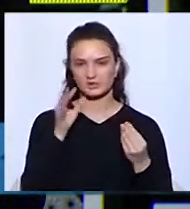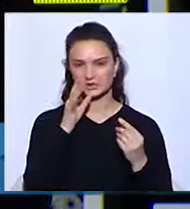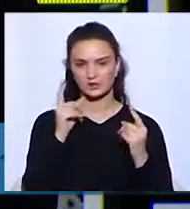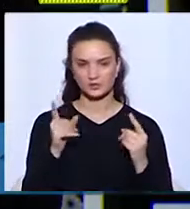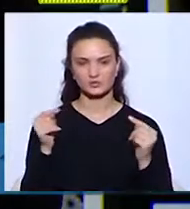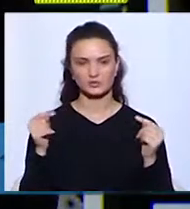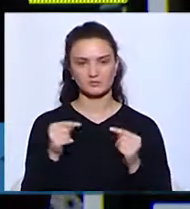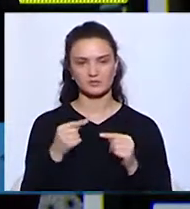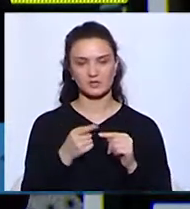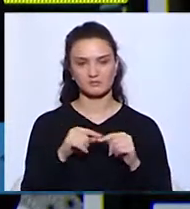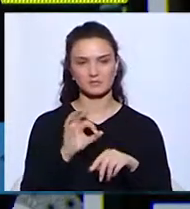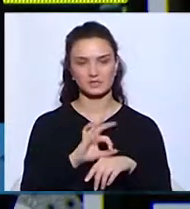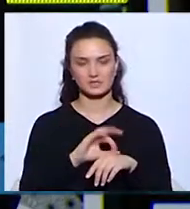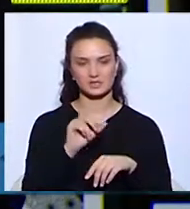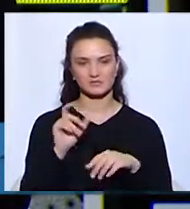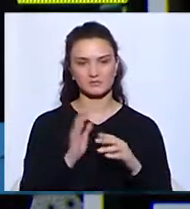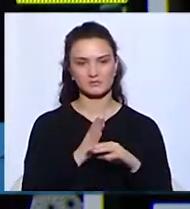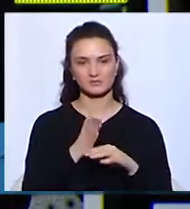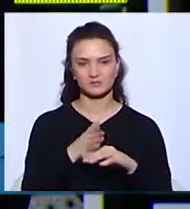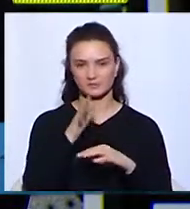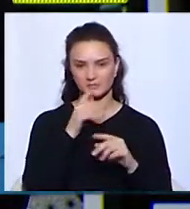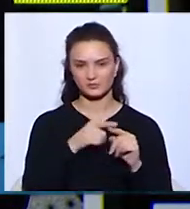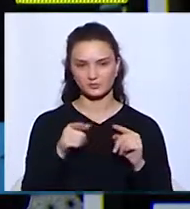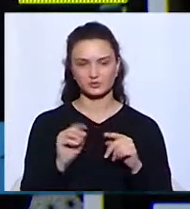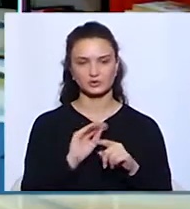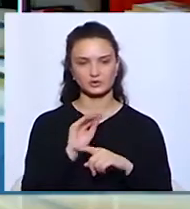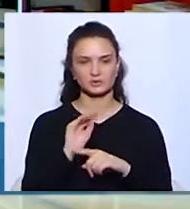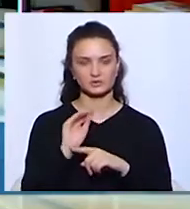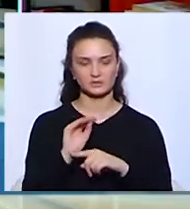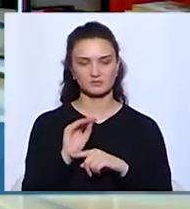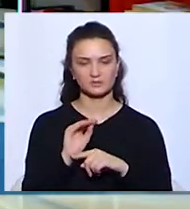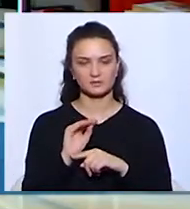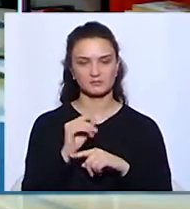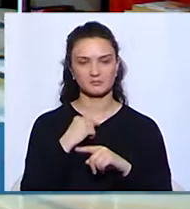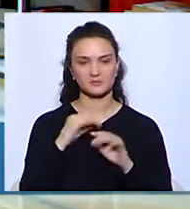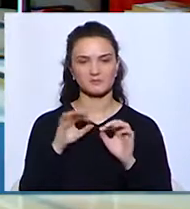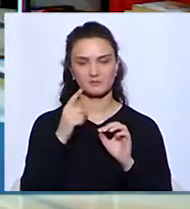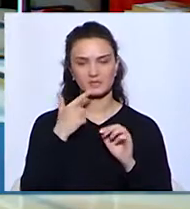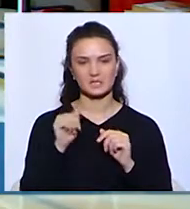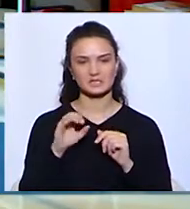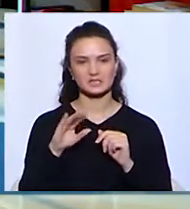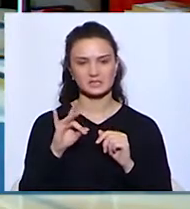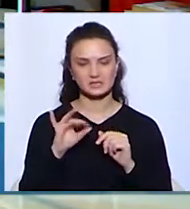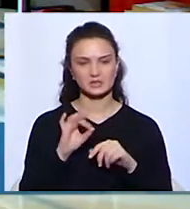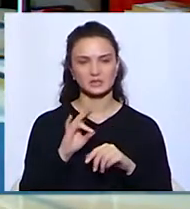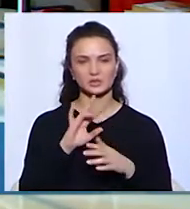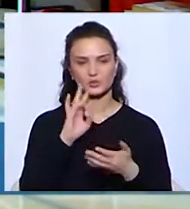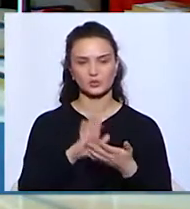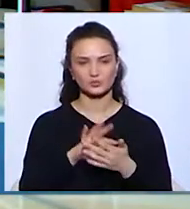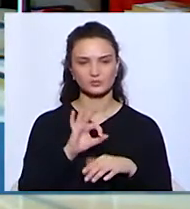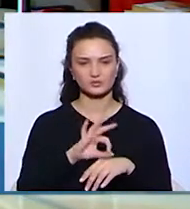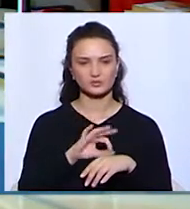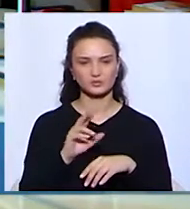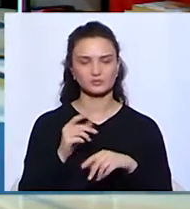შესაბამისად, ამ პაციენტების მომართვიანობა ამ პერიოდში იზრდება. ხედველობაში მაქვს გასტრიტები, ქრონიკული